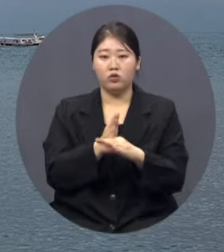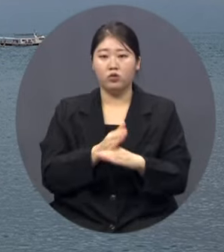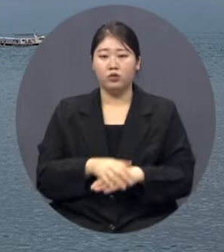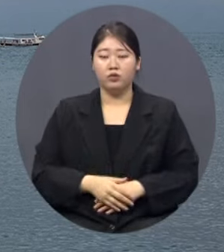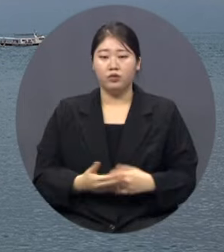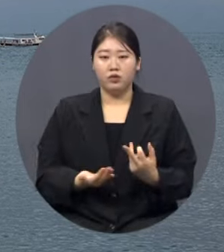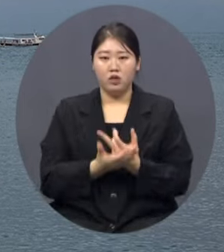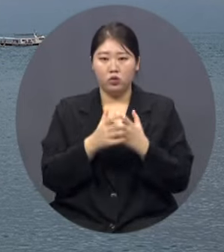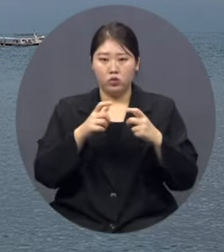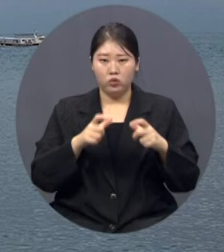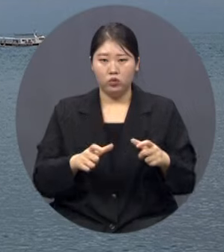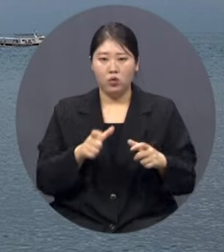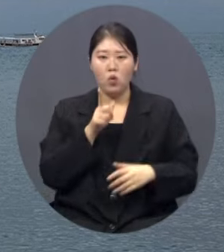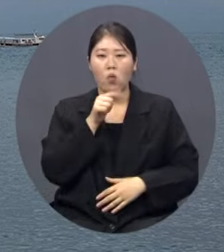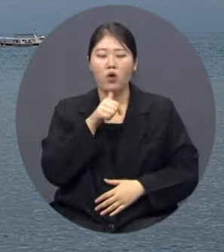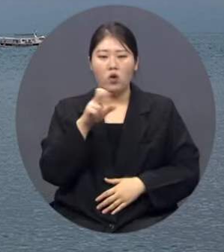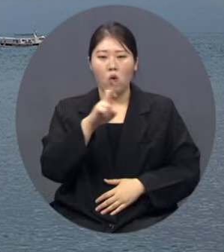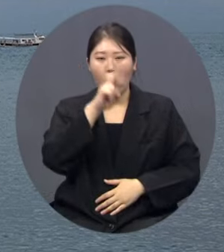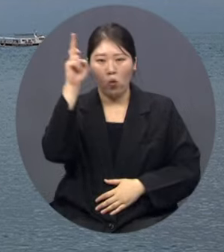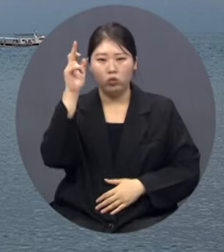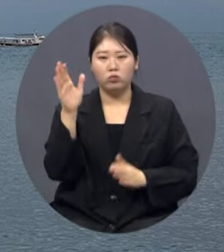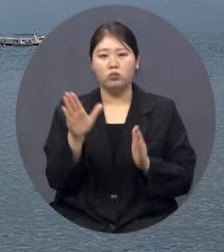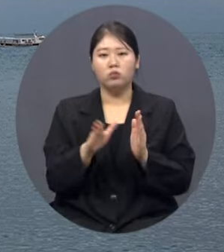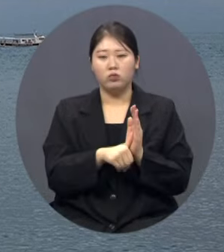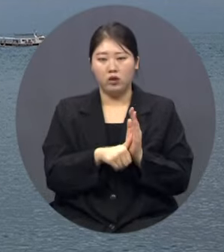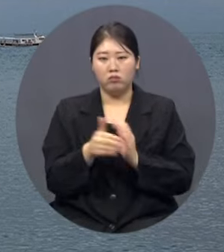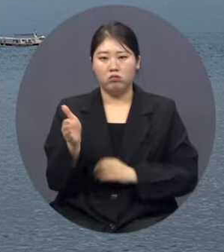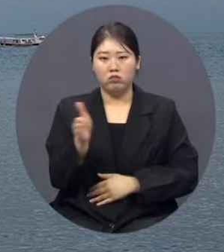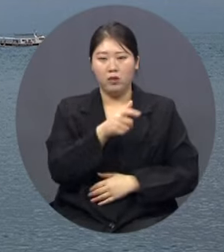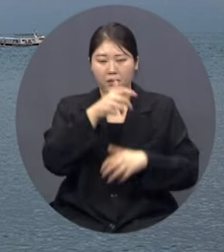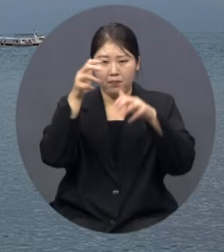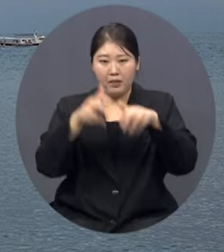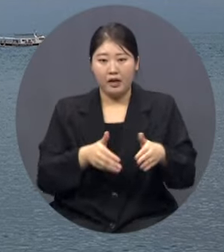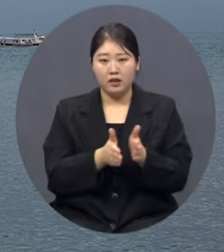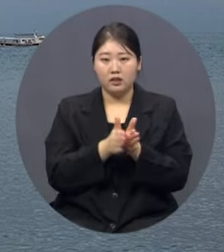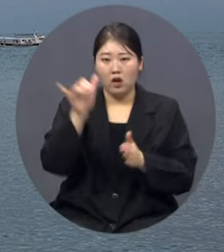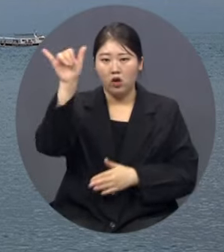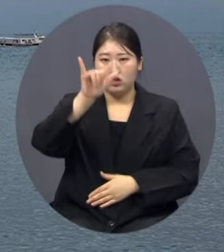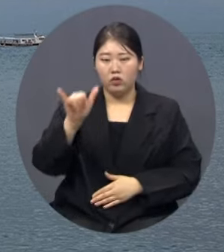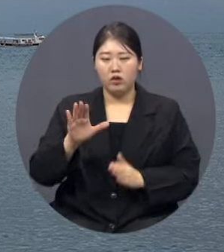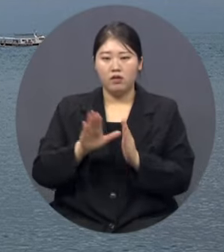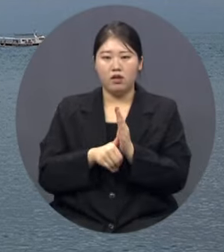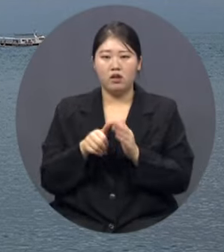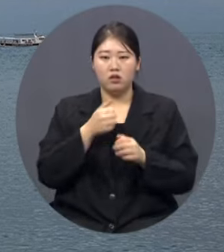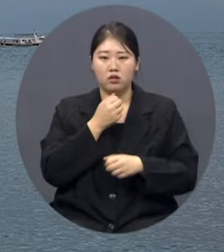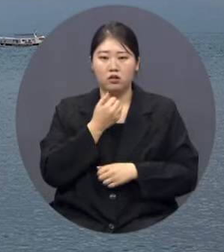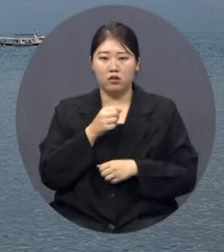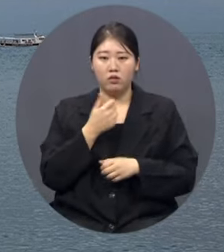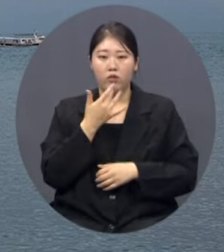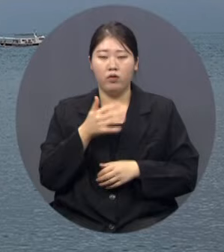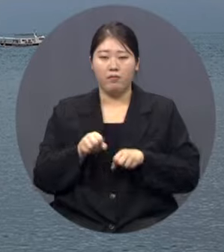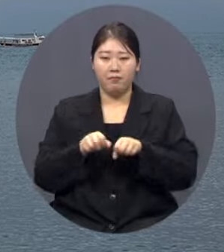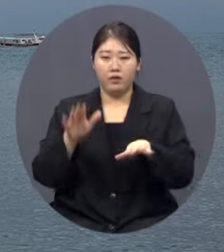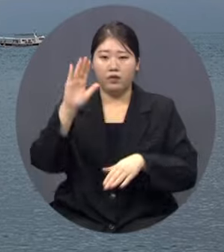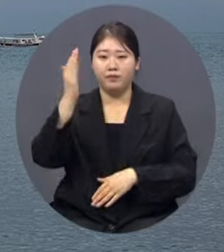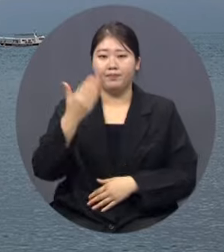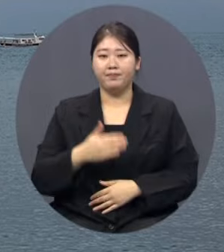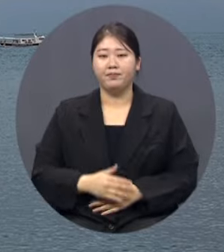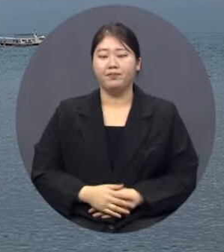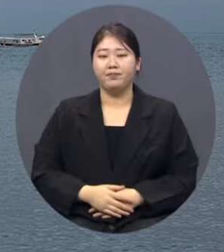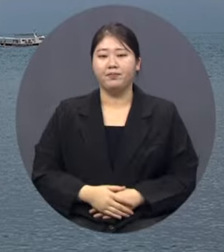제주도는 월요일 오후부터 비가 내리기 시작하겠고 화요일에는 전국으로 비가 확대되겠습니다 기상 정보였습니다